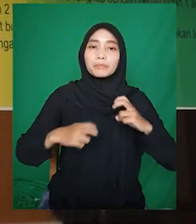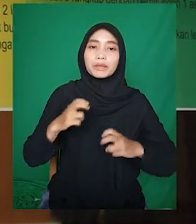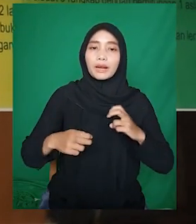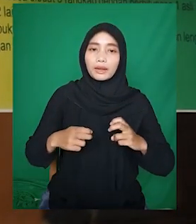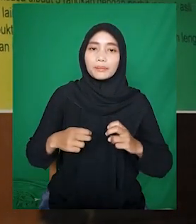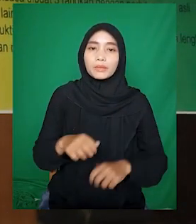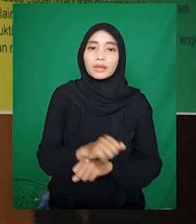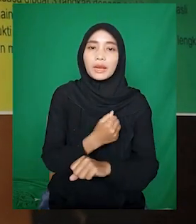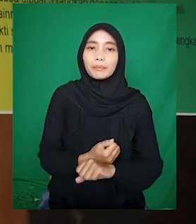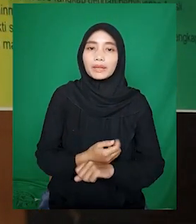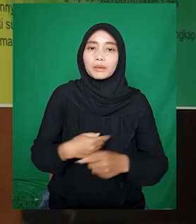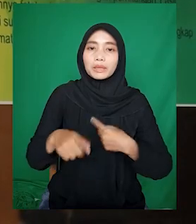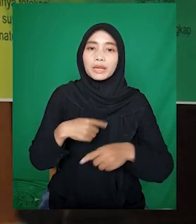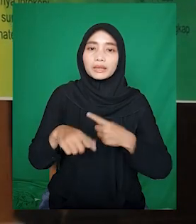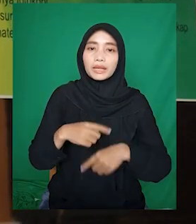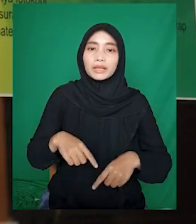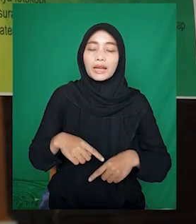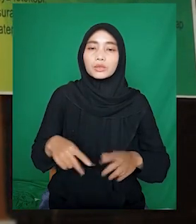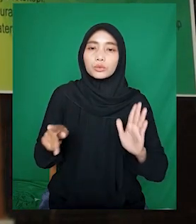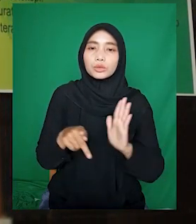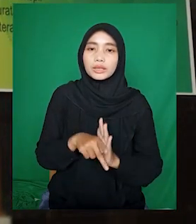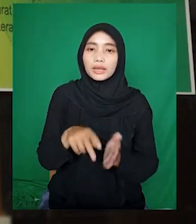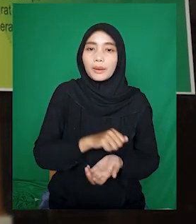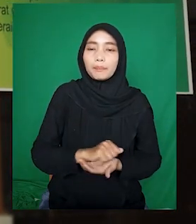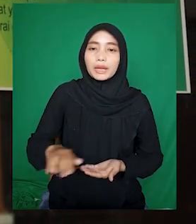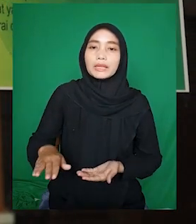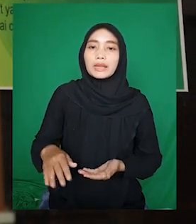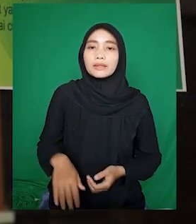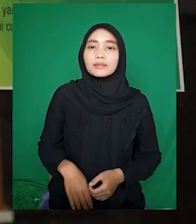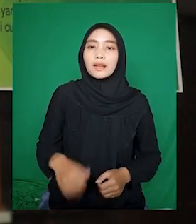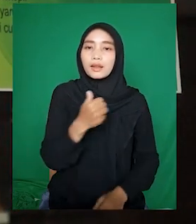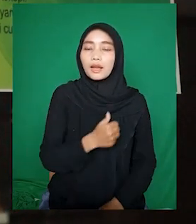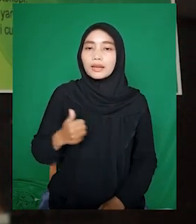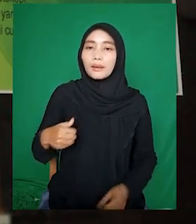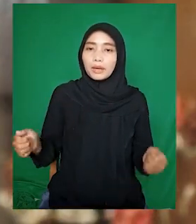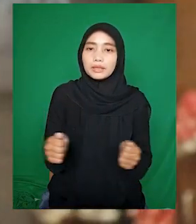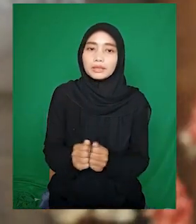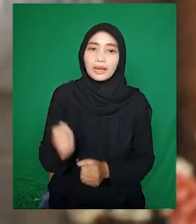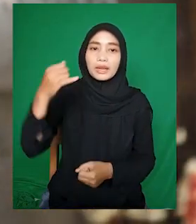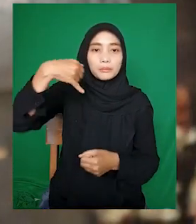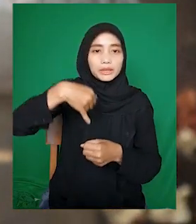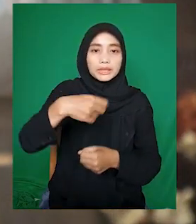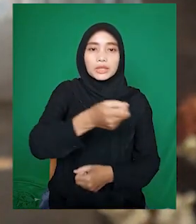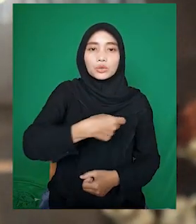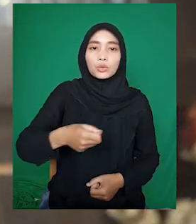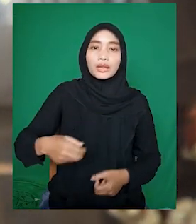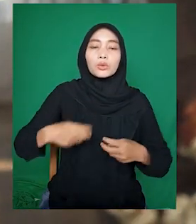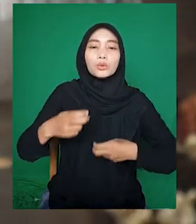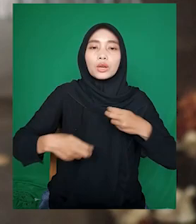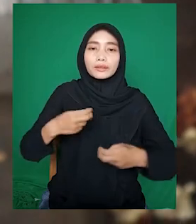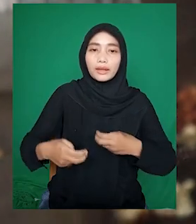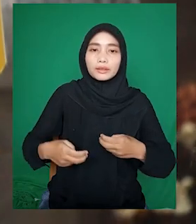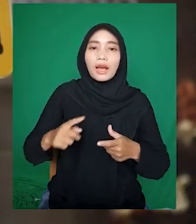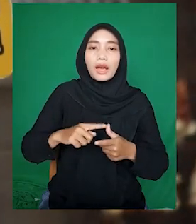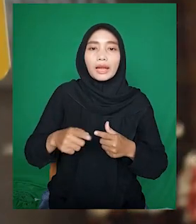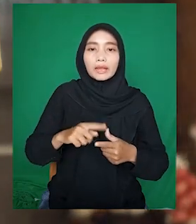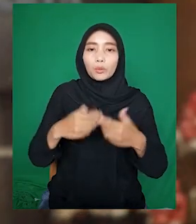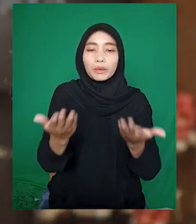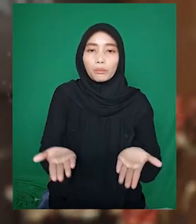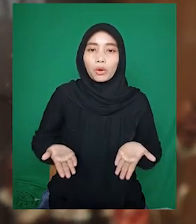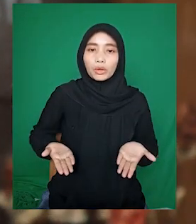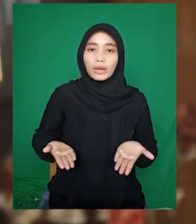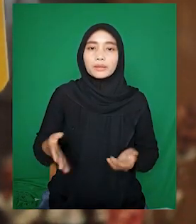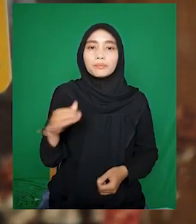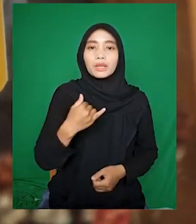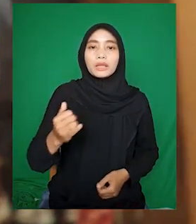Pihak berperkara dapat mendatangi langsung ke Pengadilan Agama dengan mengisi formulir surat gugatan atau